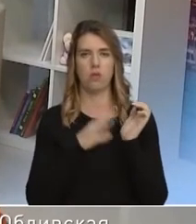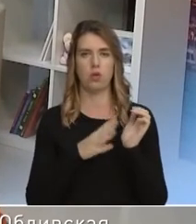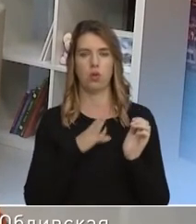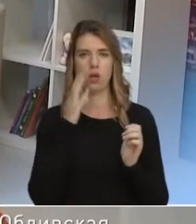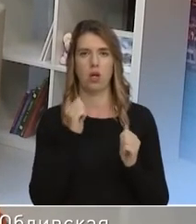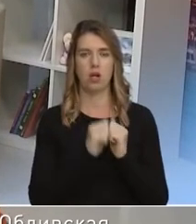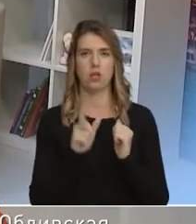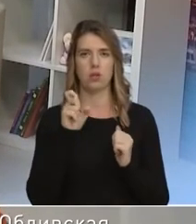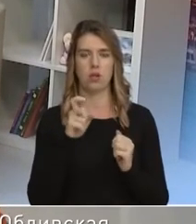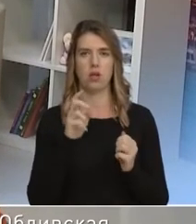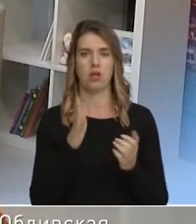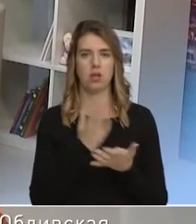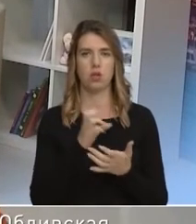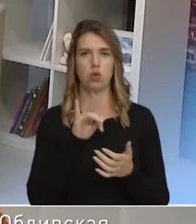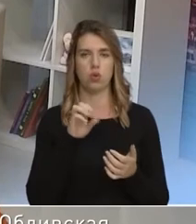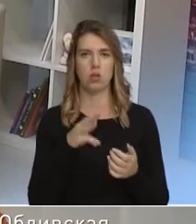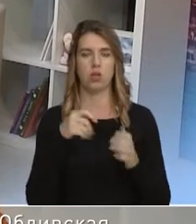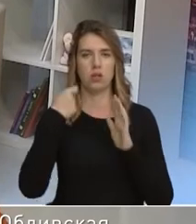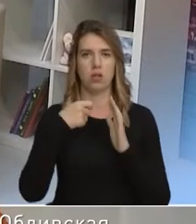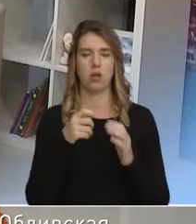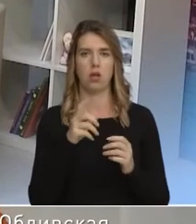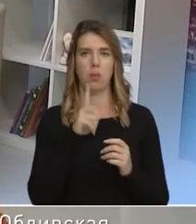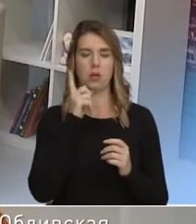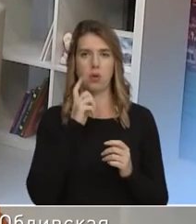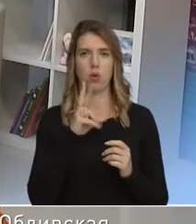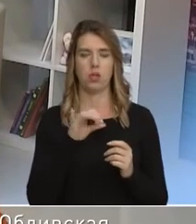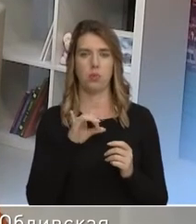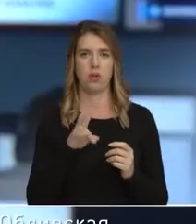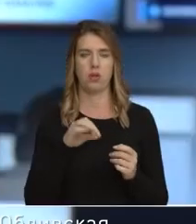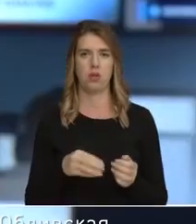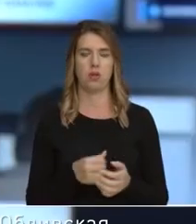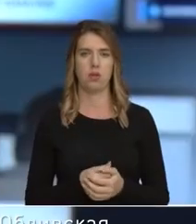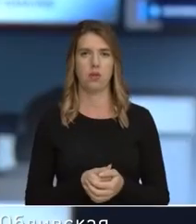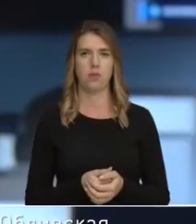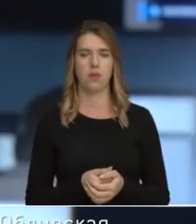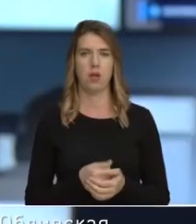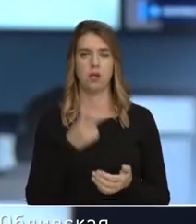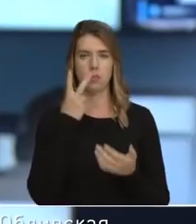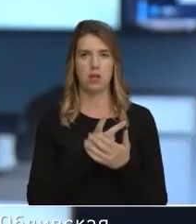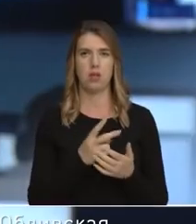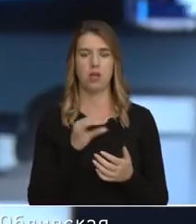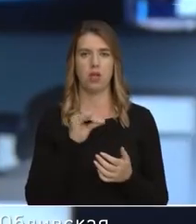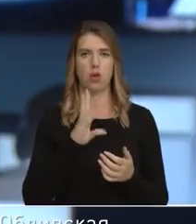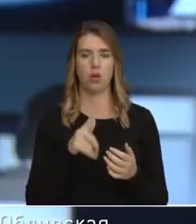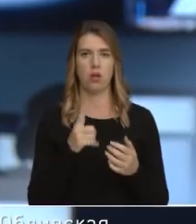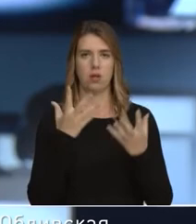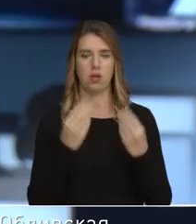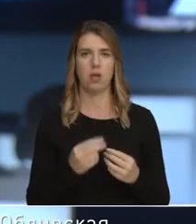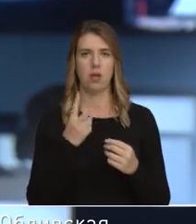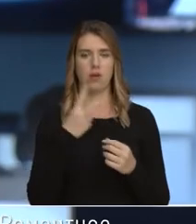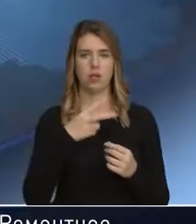часов. Каждую среду в ней выходят сюжеты, снятые юными корреспондентами. И смотрите в итоговом выпуске дня